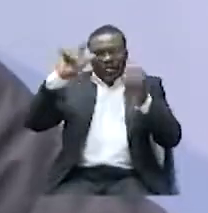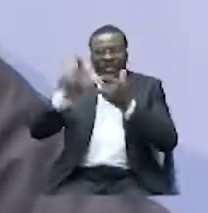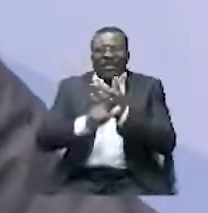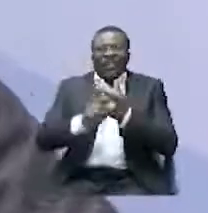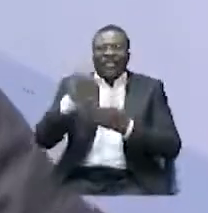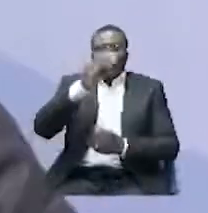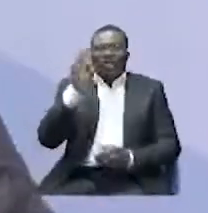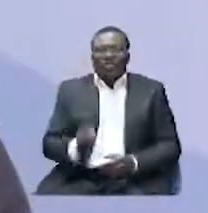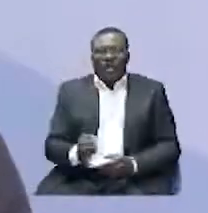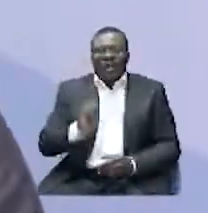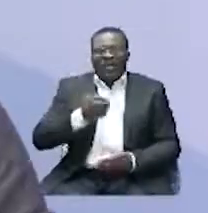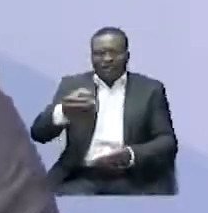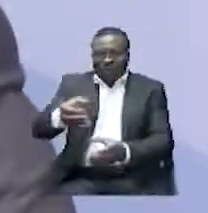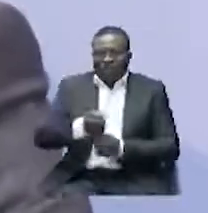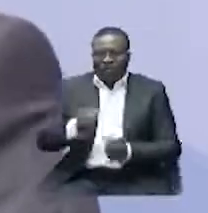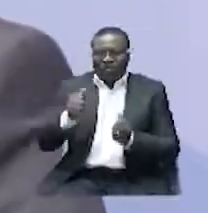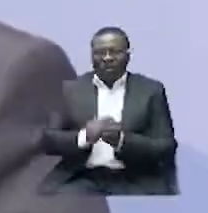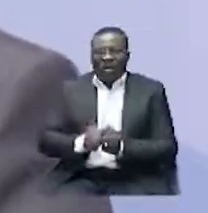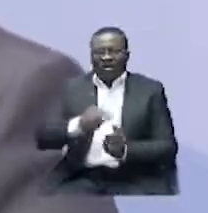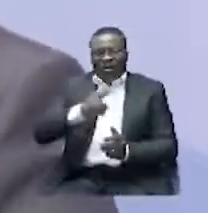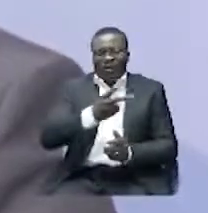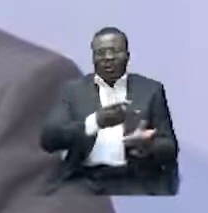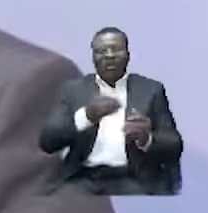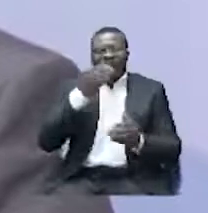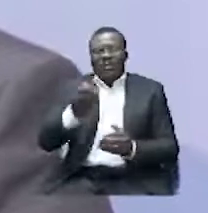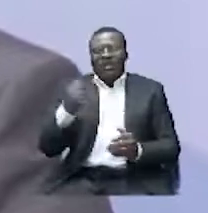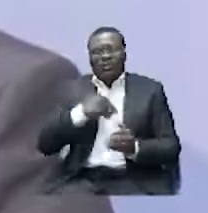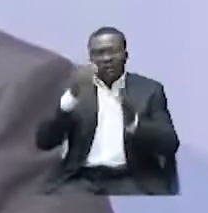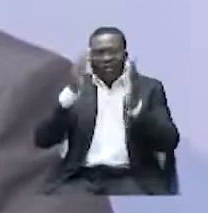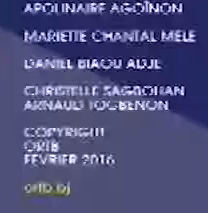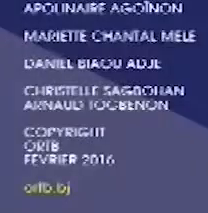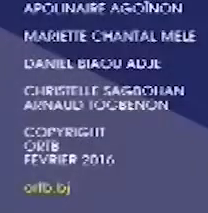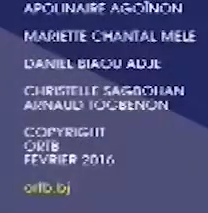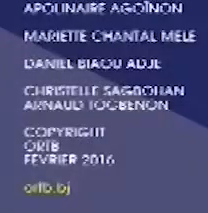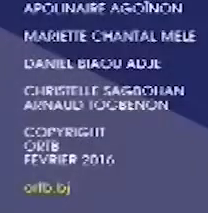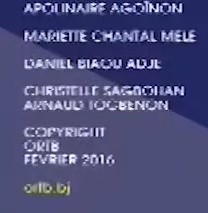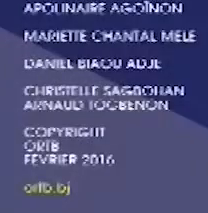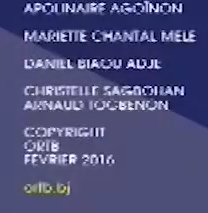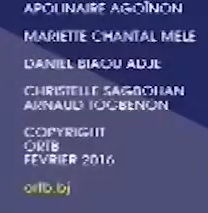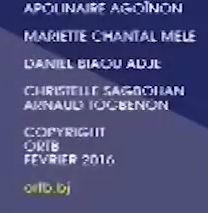Je le recevais avec René Talon. Merci de nous avoir suivis. À très bientôt.